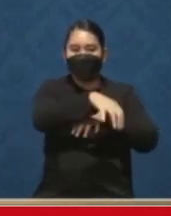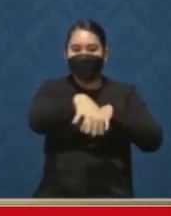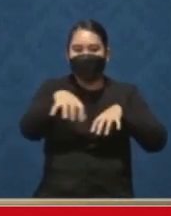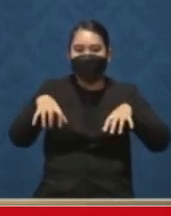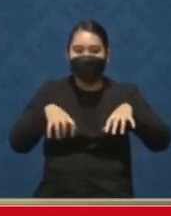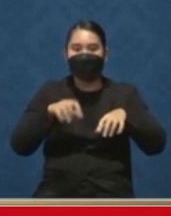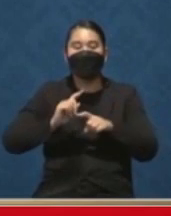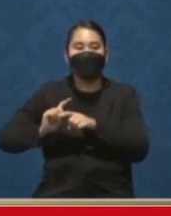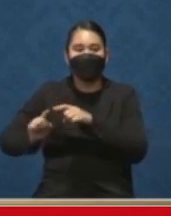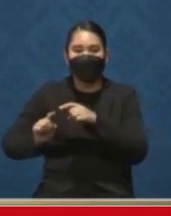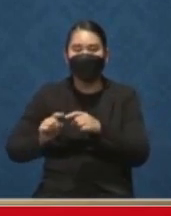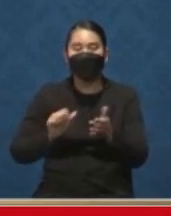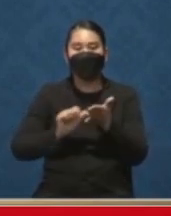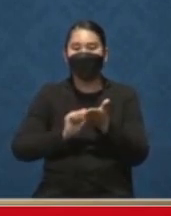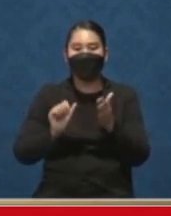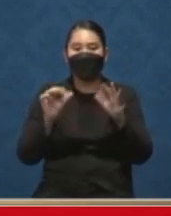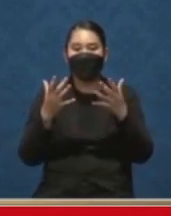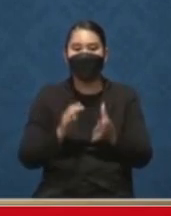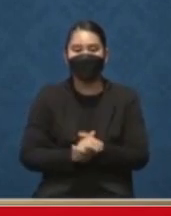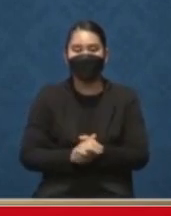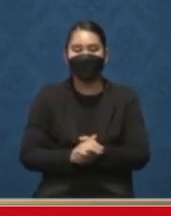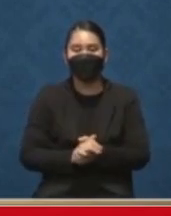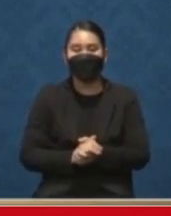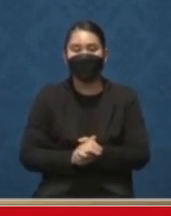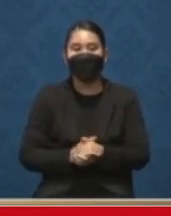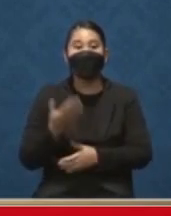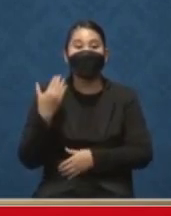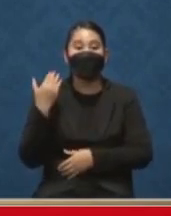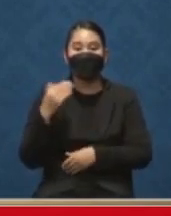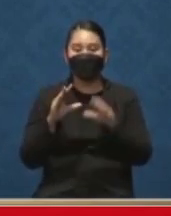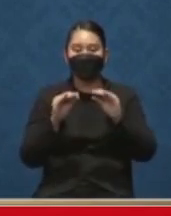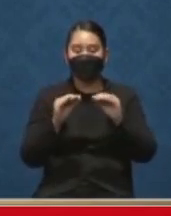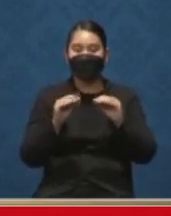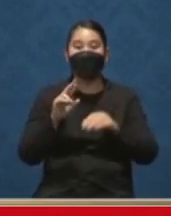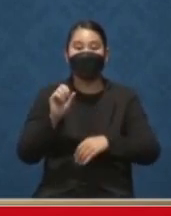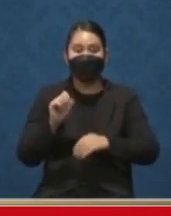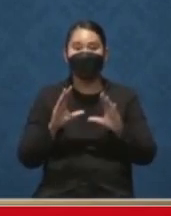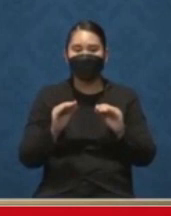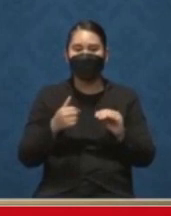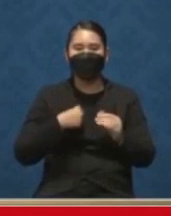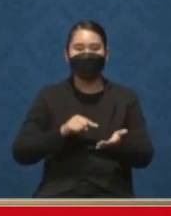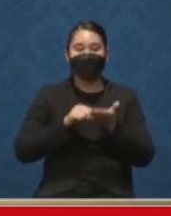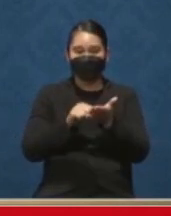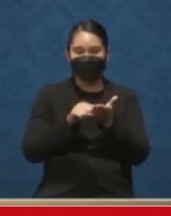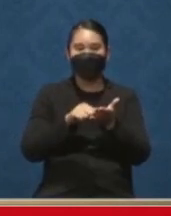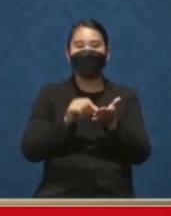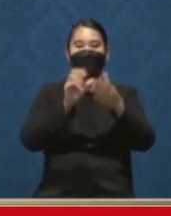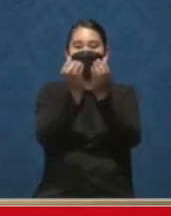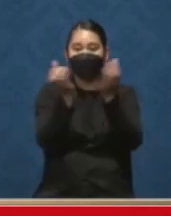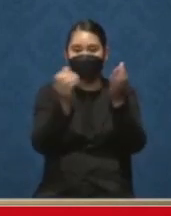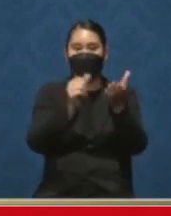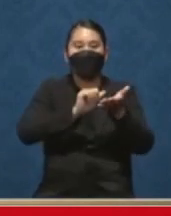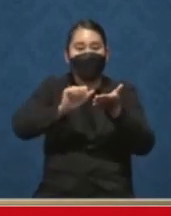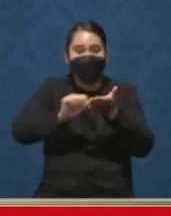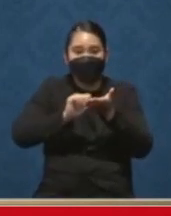กรทั้งหลายเนี่ยมันก็ไม่ได้รับการแก้ไขมีอยู่ครั้งหนึ่งท่านประธานในสภาเรารัฐสภาเราก็จะเสนอแก้ไขรั